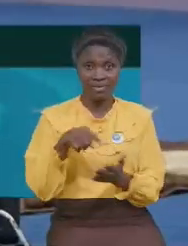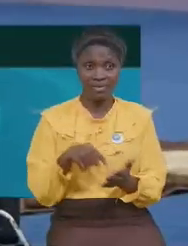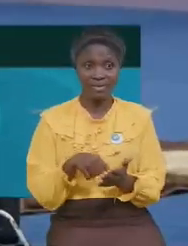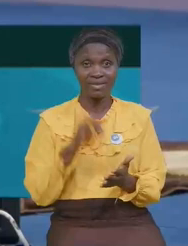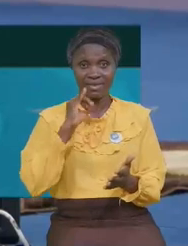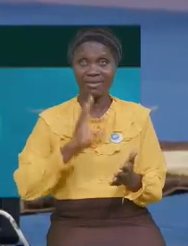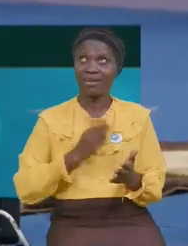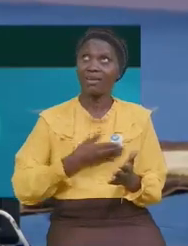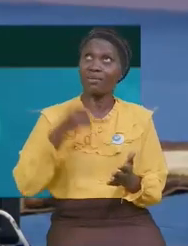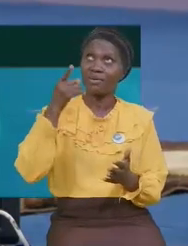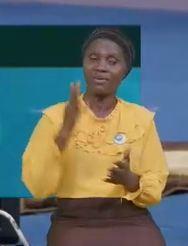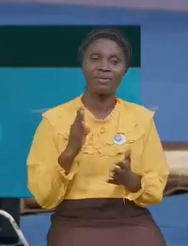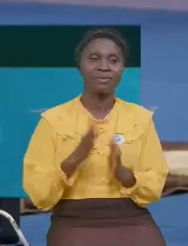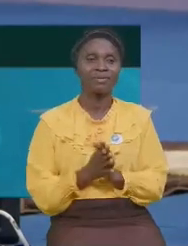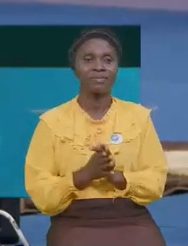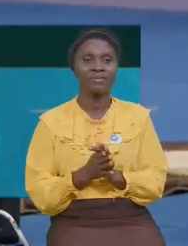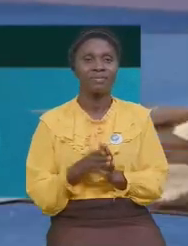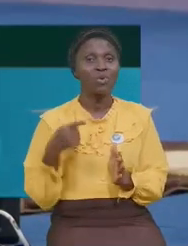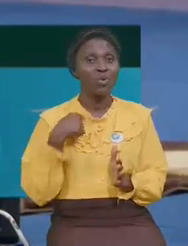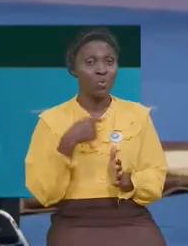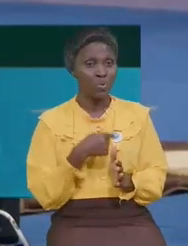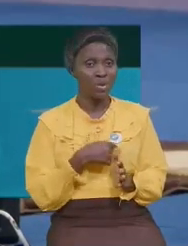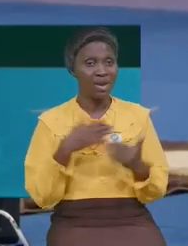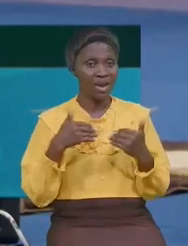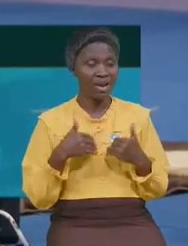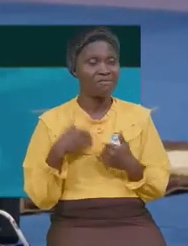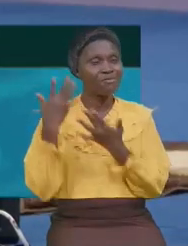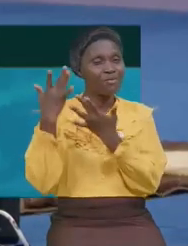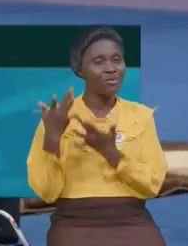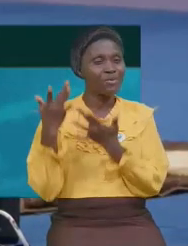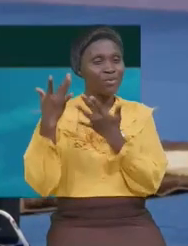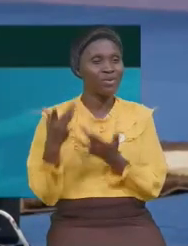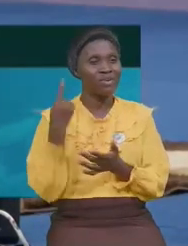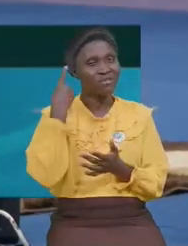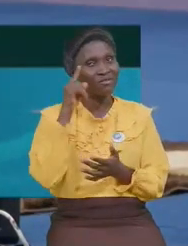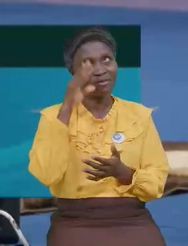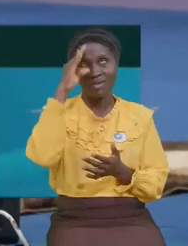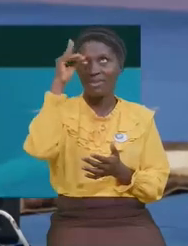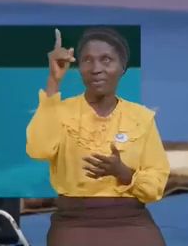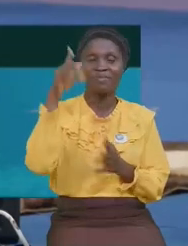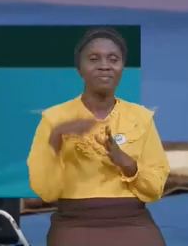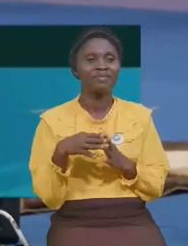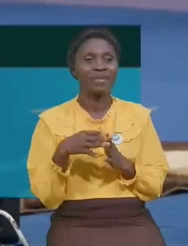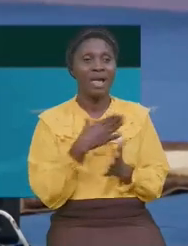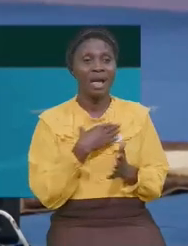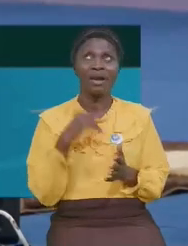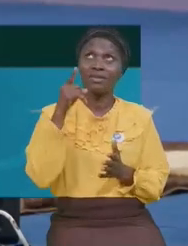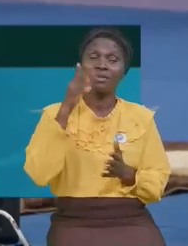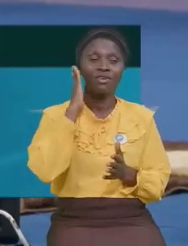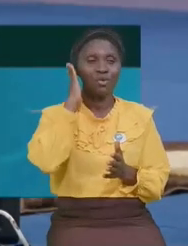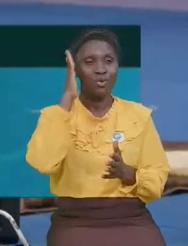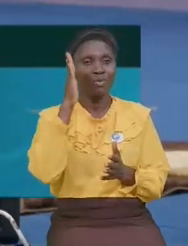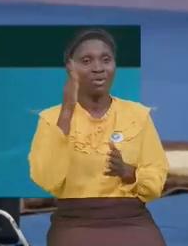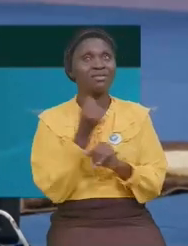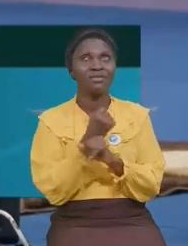voici, c'est notre Dieu en qui nous avons confiance. Et